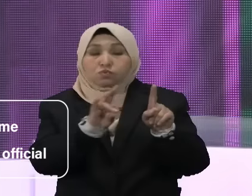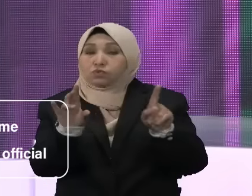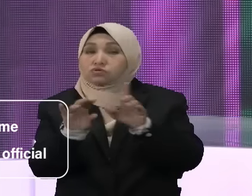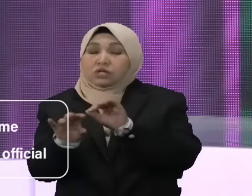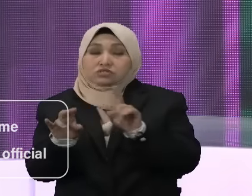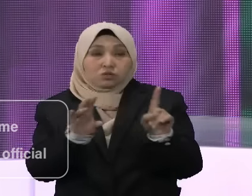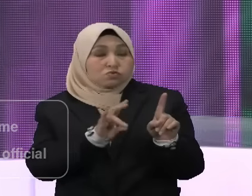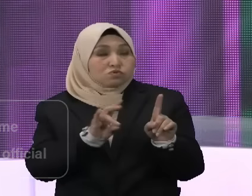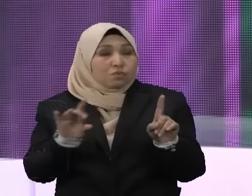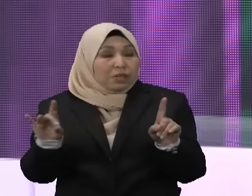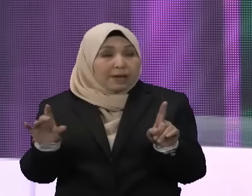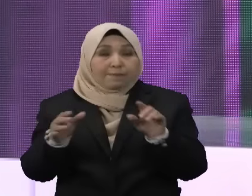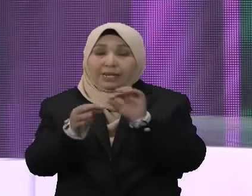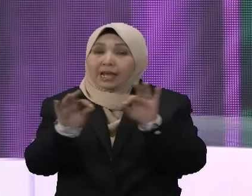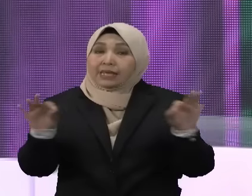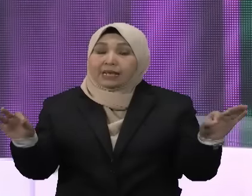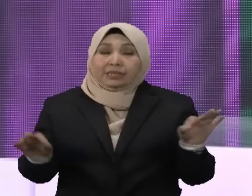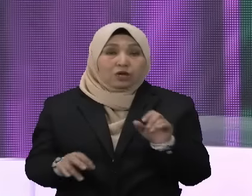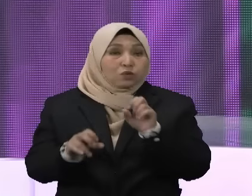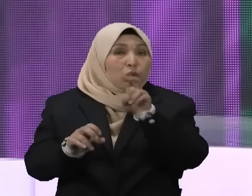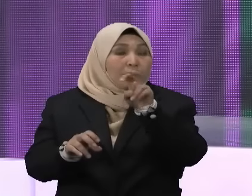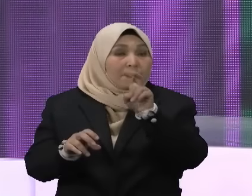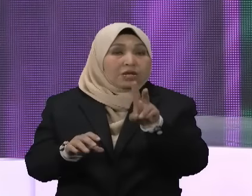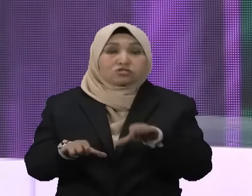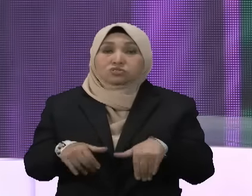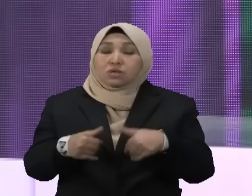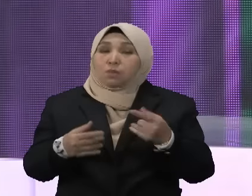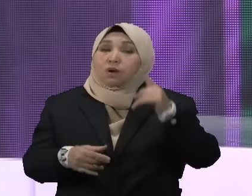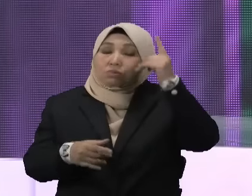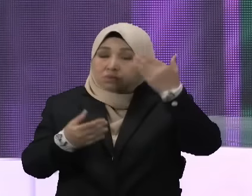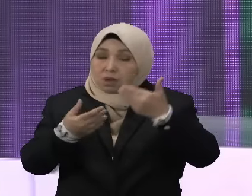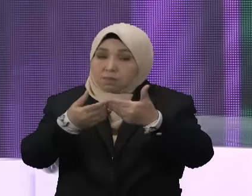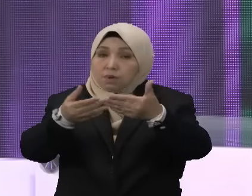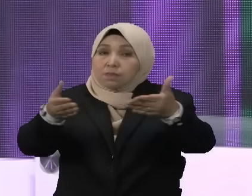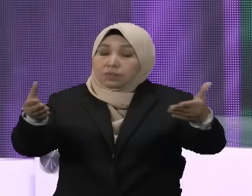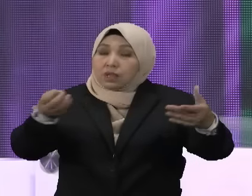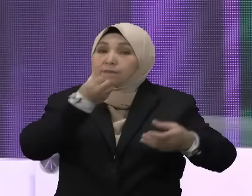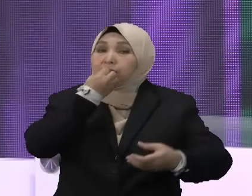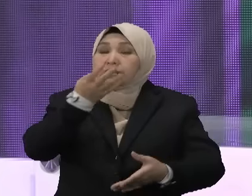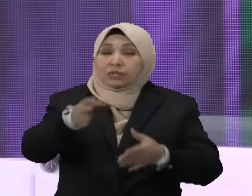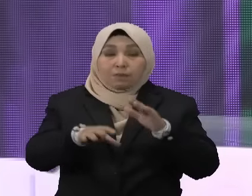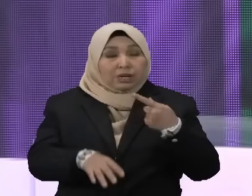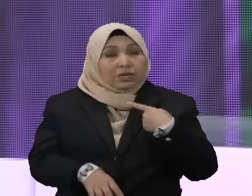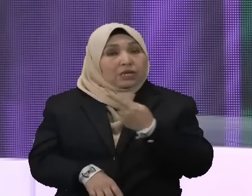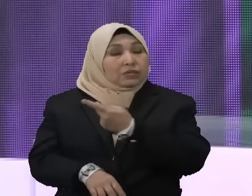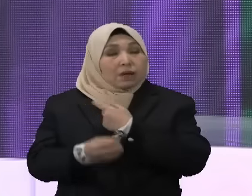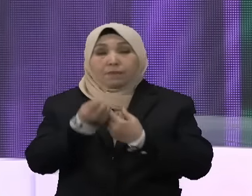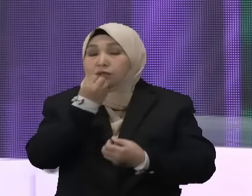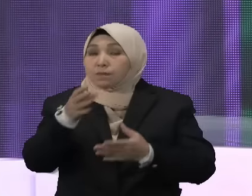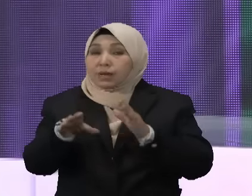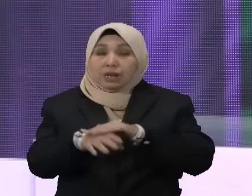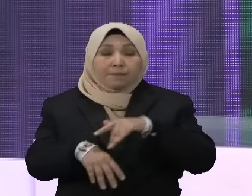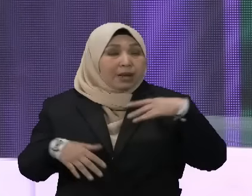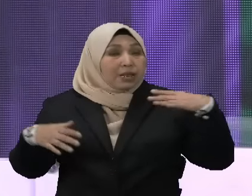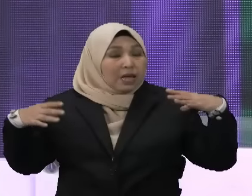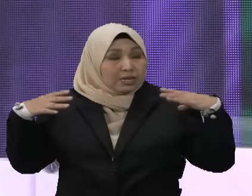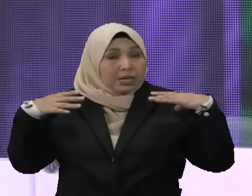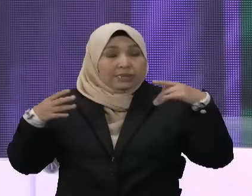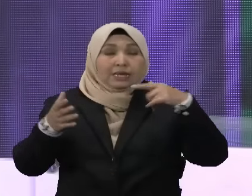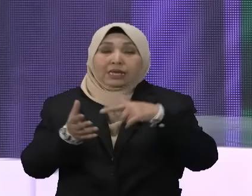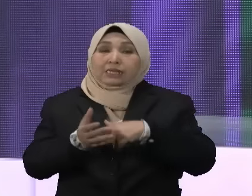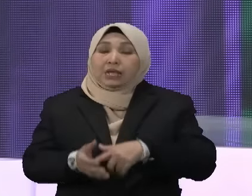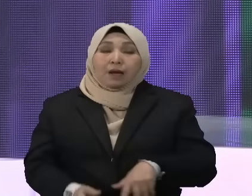Dibacakan sebentar tadi ayat yang ke-12. Bagaimana Allah membongkarkan, memberitahu kepada kita, Allah memberitahu kepada para malaikat, inni